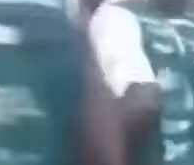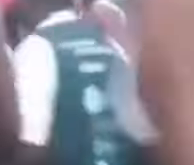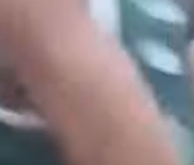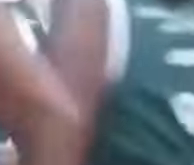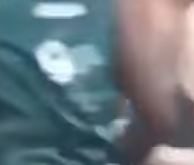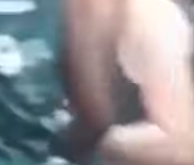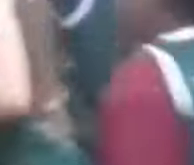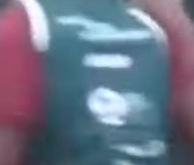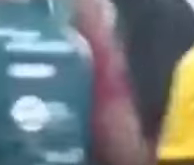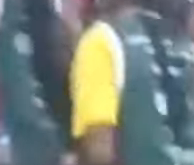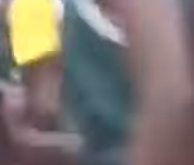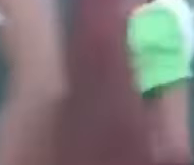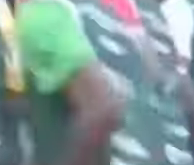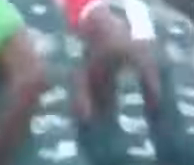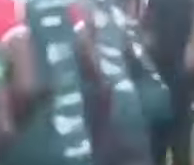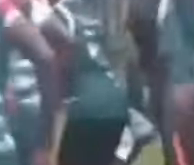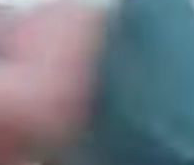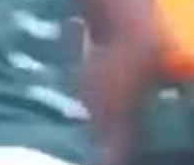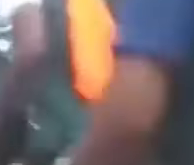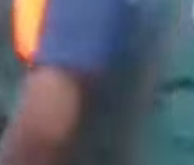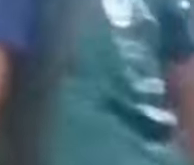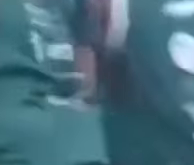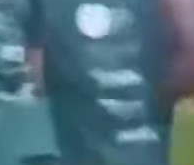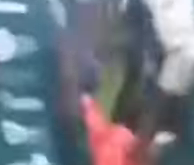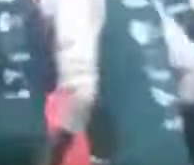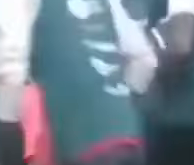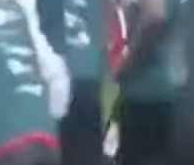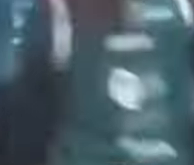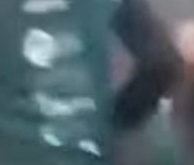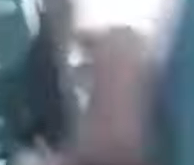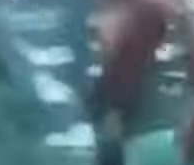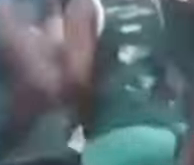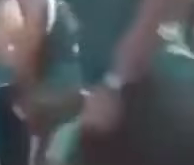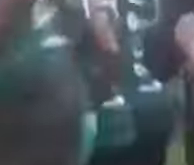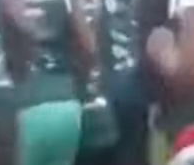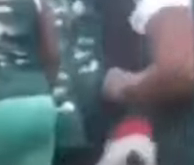ku Freedom Square ku ssettendekero e Makerere.